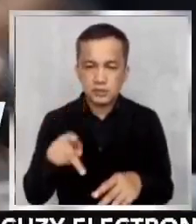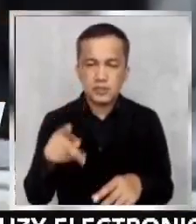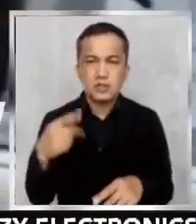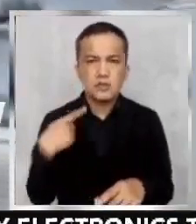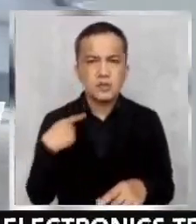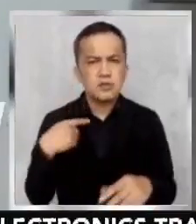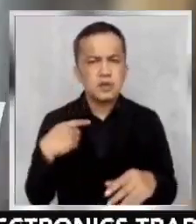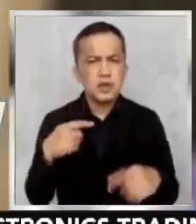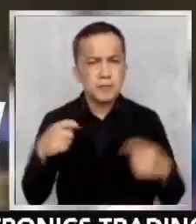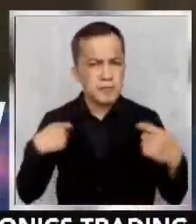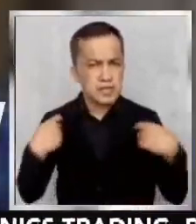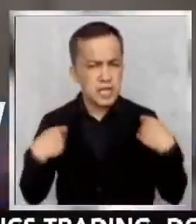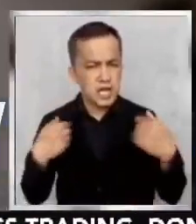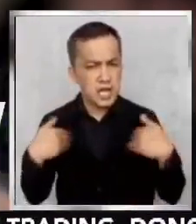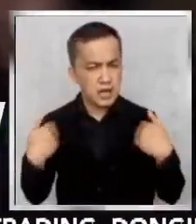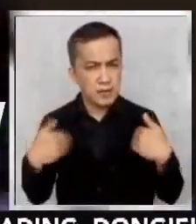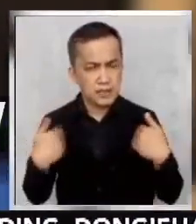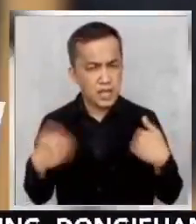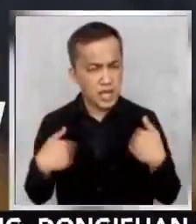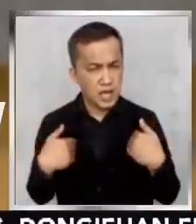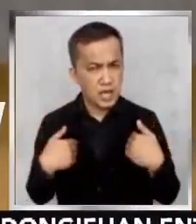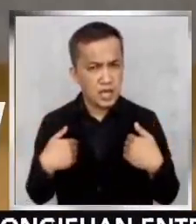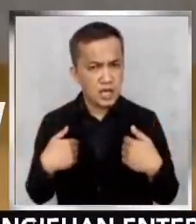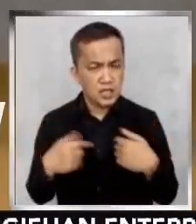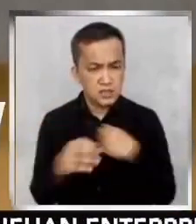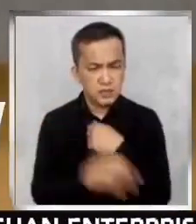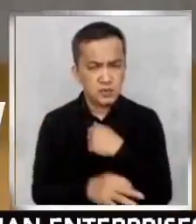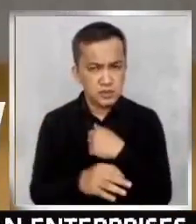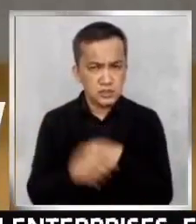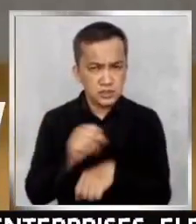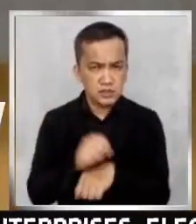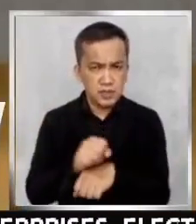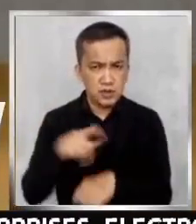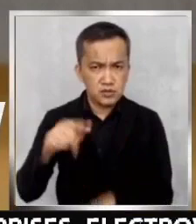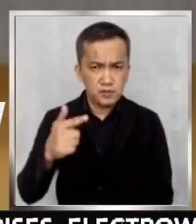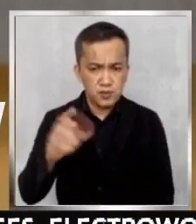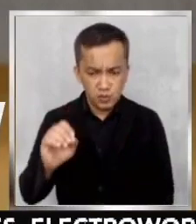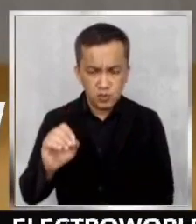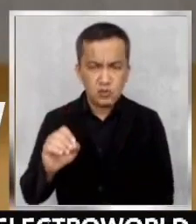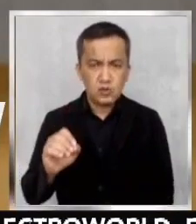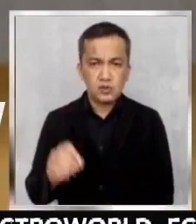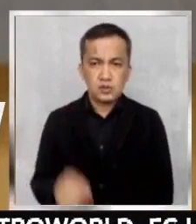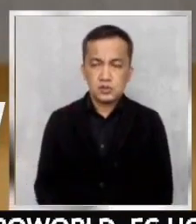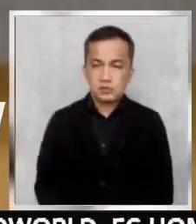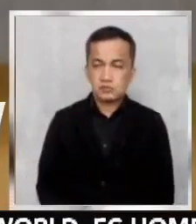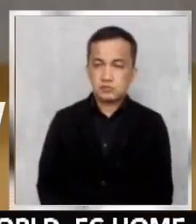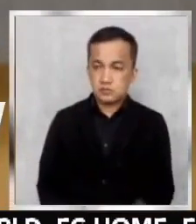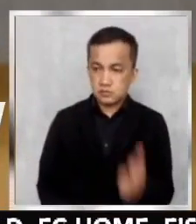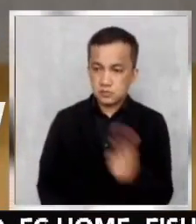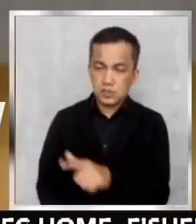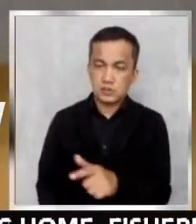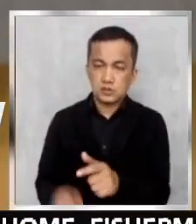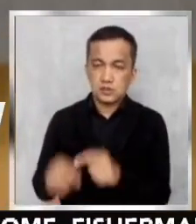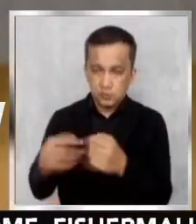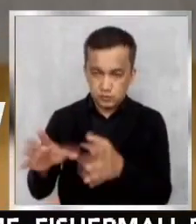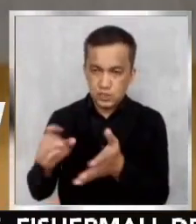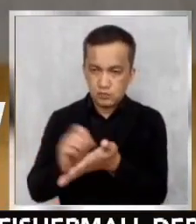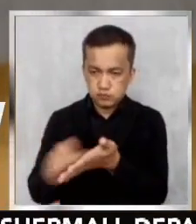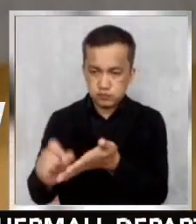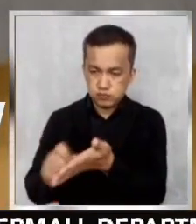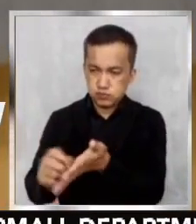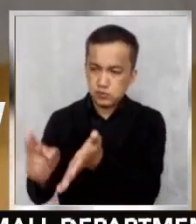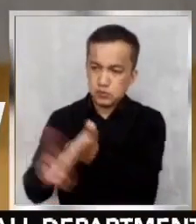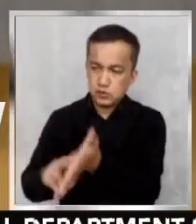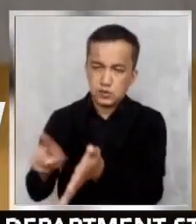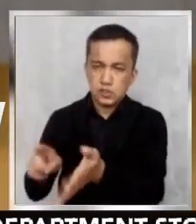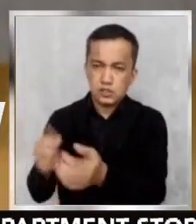dayuhang nagtatrabaho sa Umanoy Pogo. Nakuhanan na rin po sila ng kanilang mga affidavits sa tulong po ng kanilang respective embassies